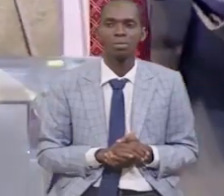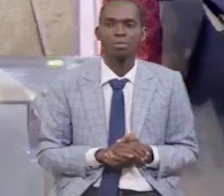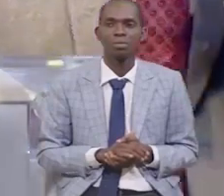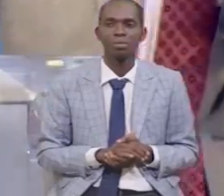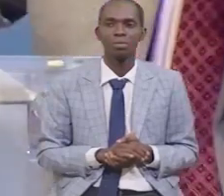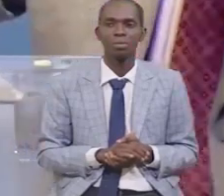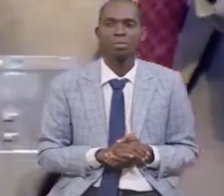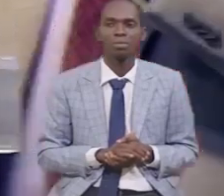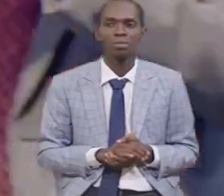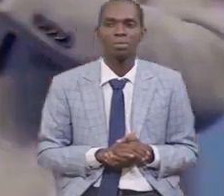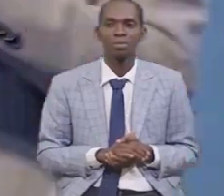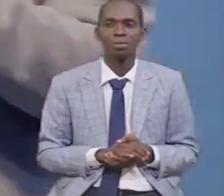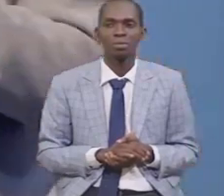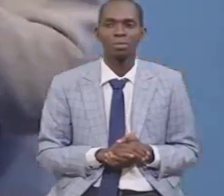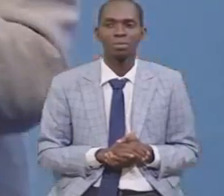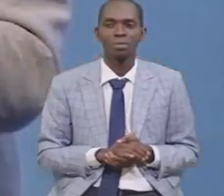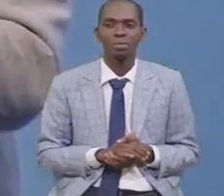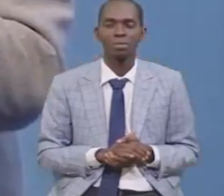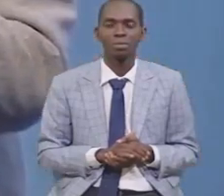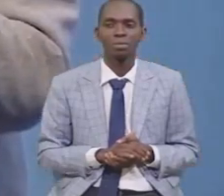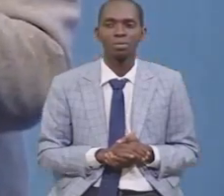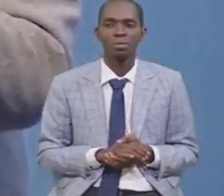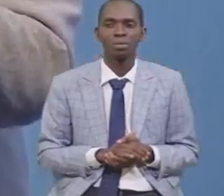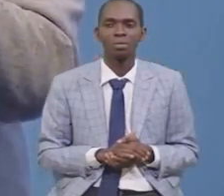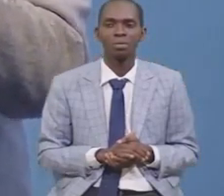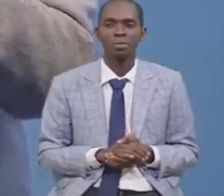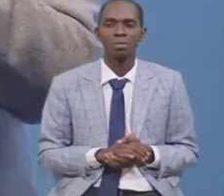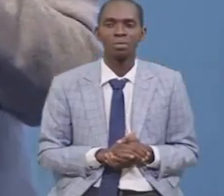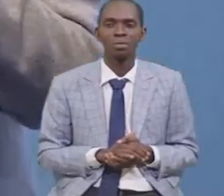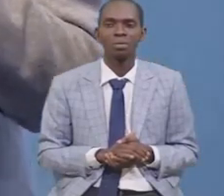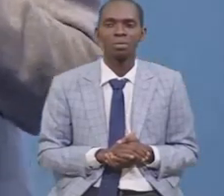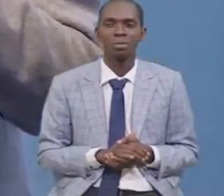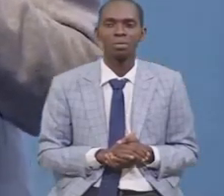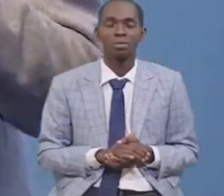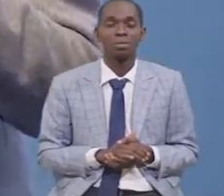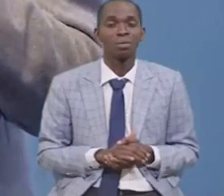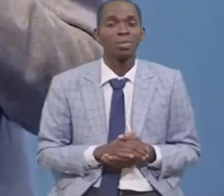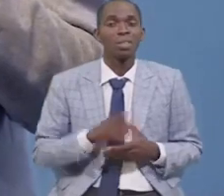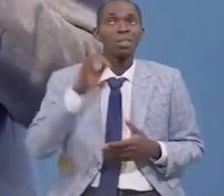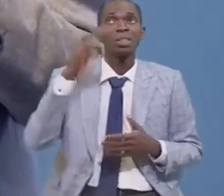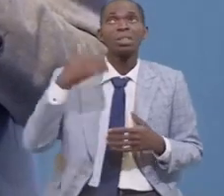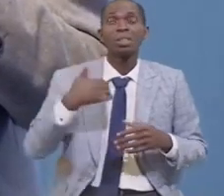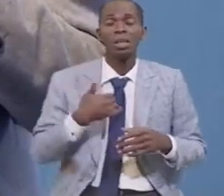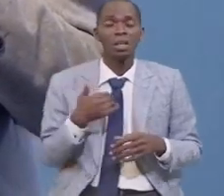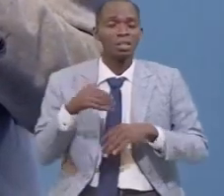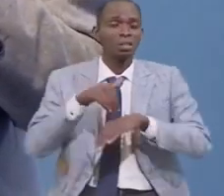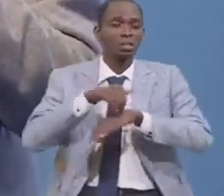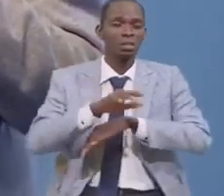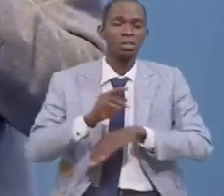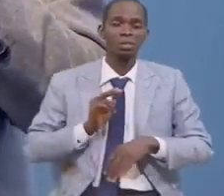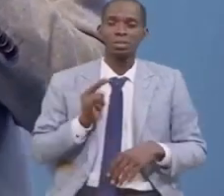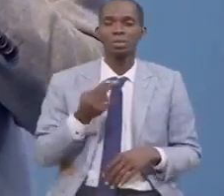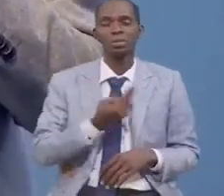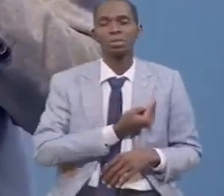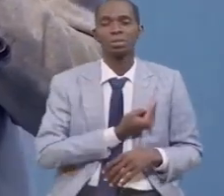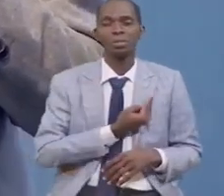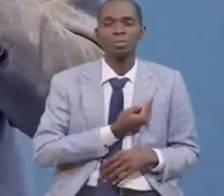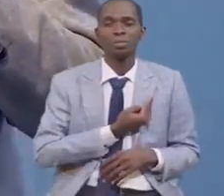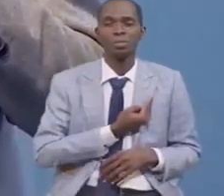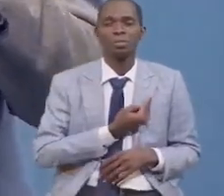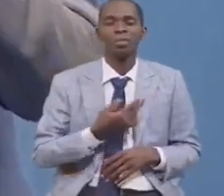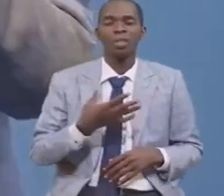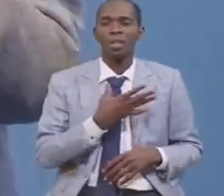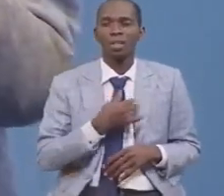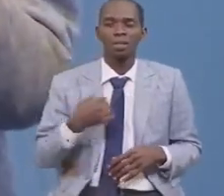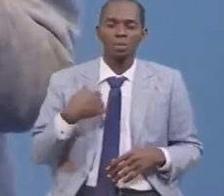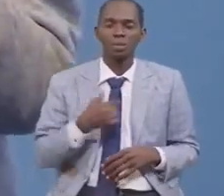సిద్ధమే అంటున్నాడు. మనం కూడా అవును అనగలిగితే గట్టిగా ఆమేన్ అని చెప్దాం. When he has commissioned us, ఆయన మనకు ఆజ్ఞ ఇచ్చినప్పుడు, and we say